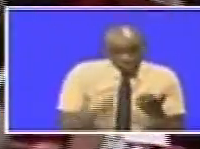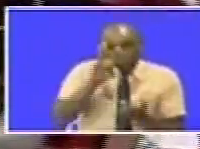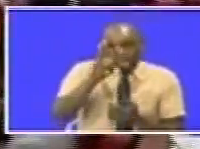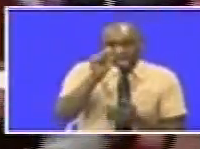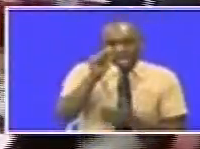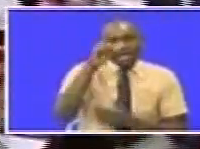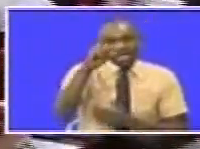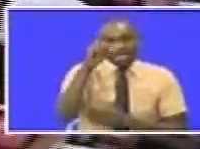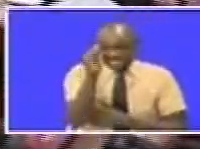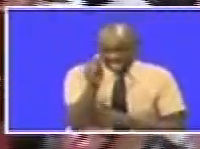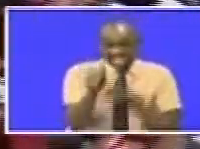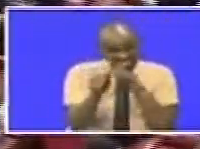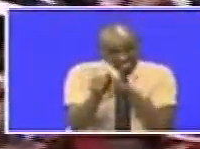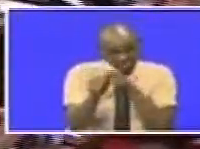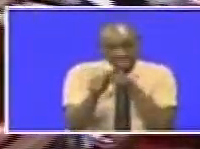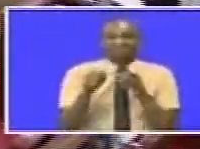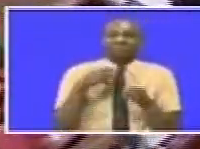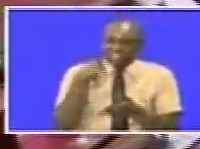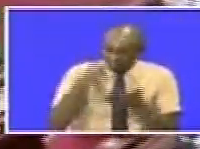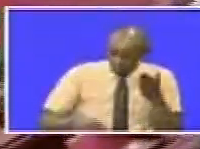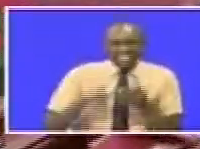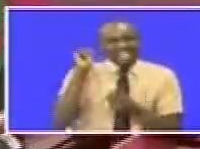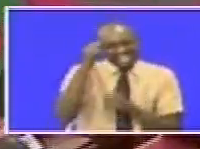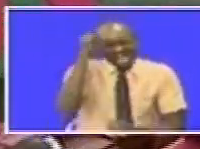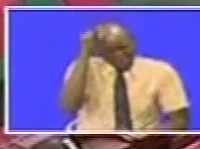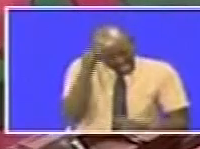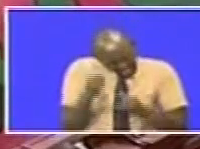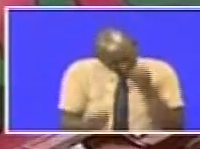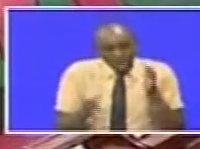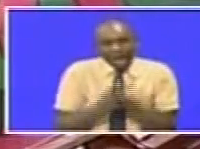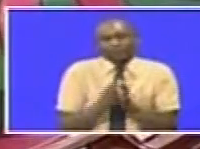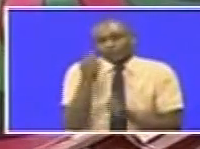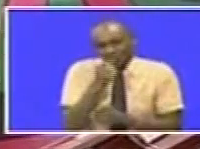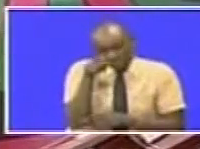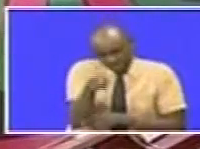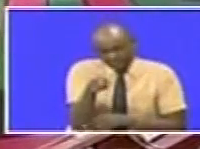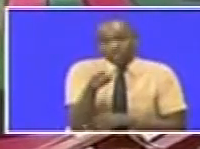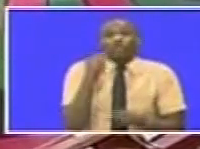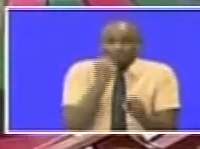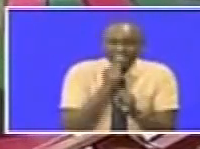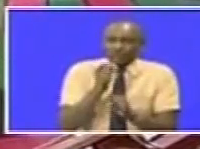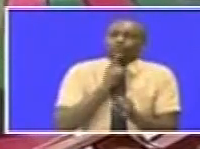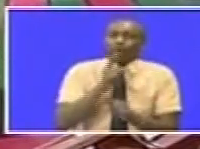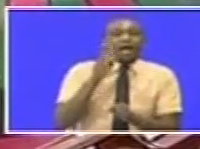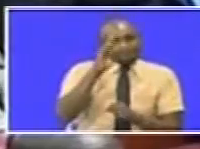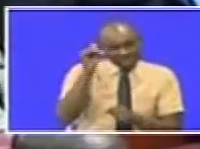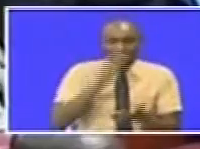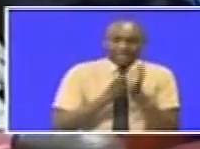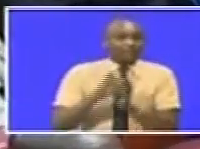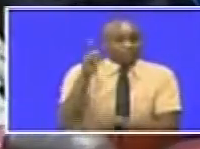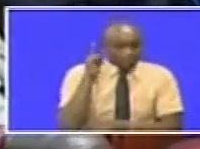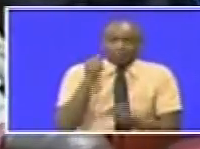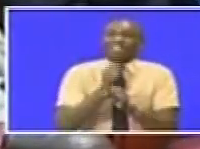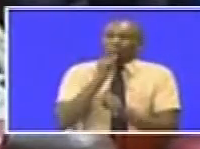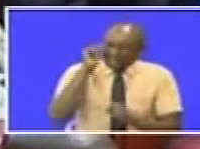nguvu mwilini WADA lilikuwa limeipa Kenya makataa ya hadi Aprili 5 kuweka sheria na kuhakikisha kwamba nchi